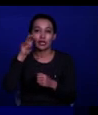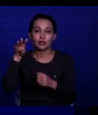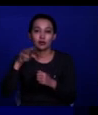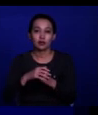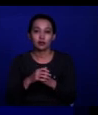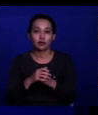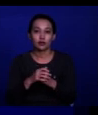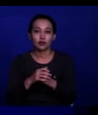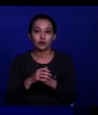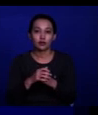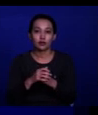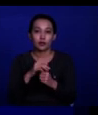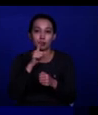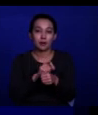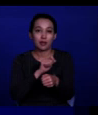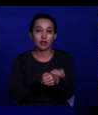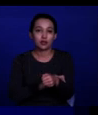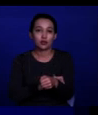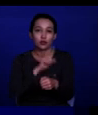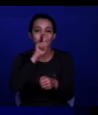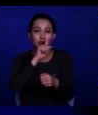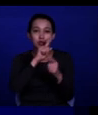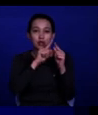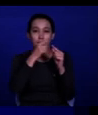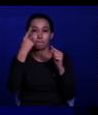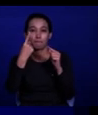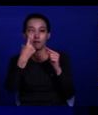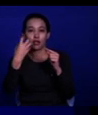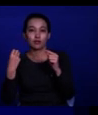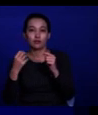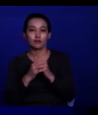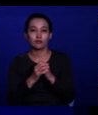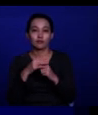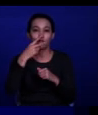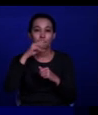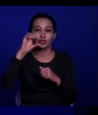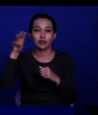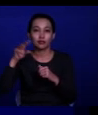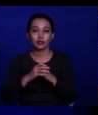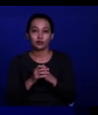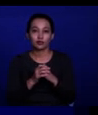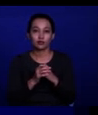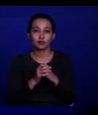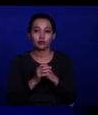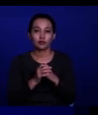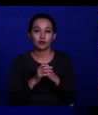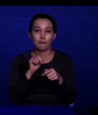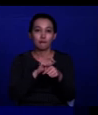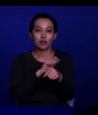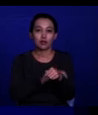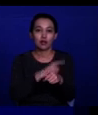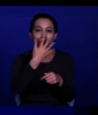santimetr. Bu esa 1 metrning 100'dan 1 qismiga teng. 20 santimetr esa